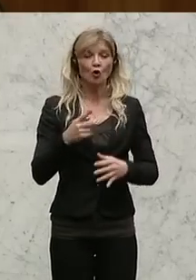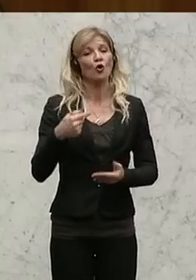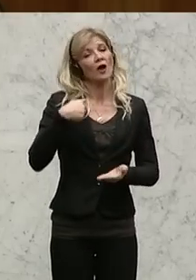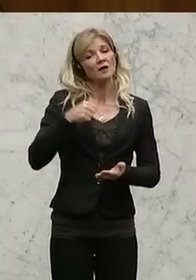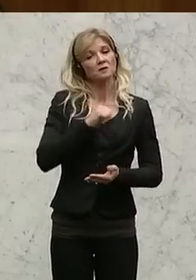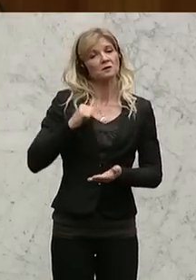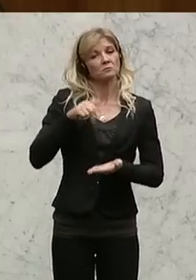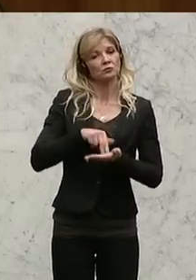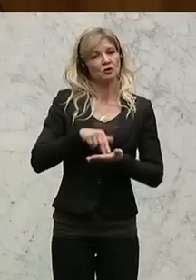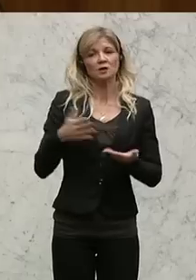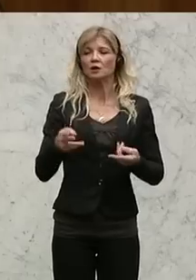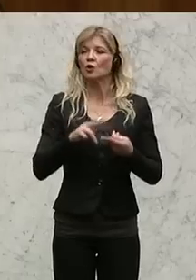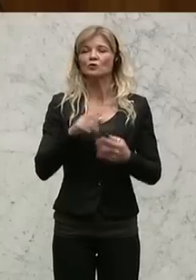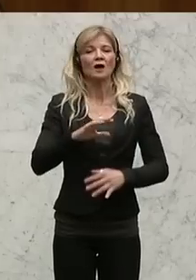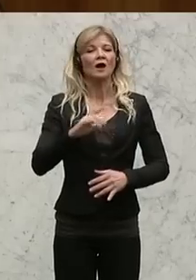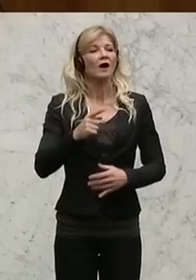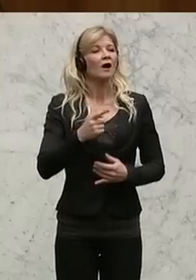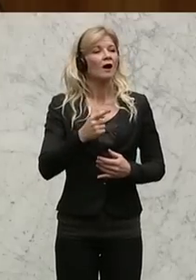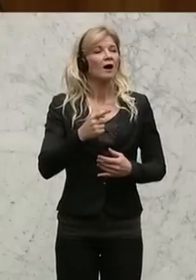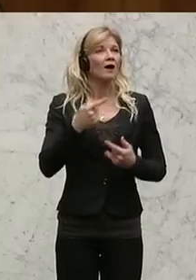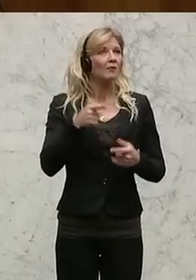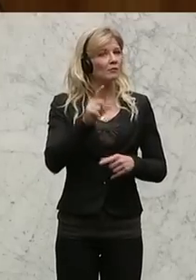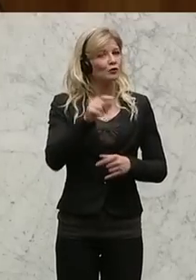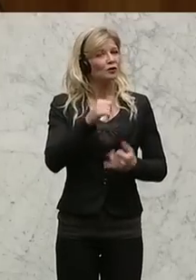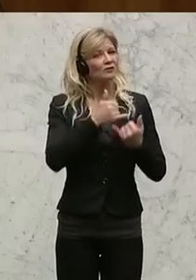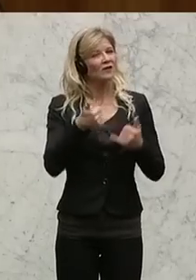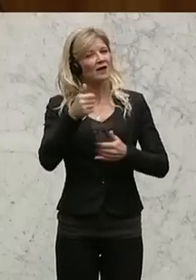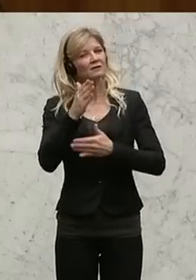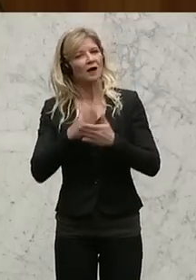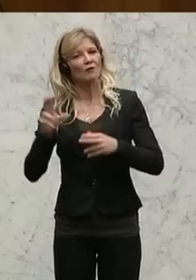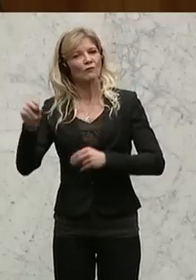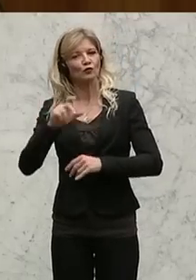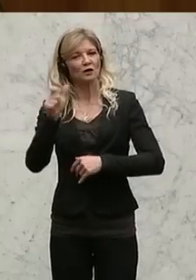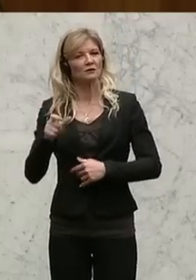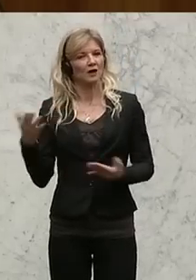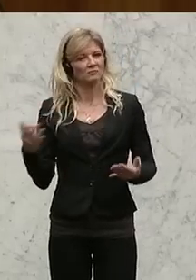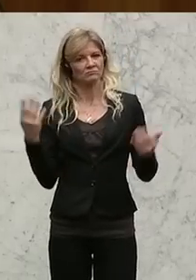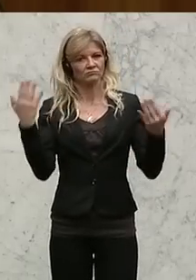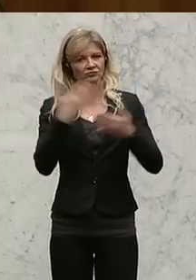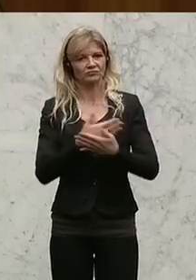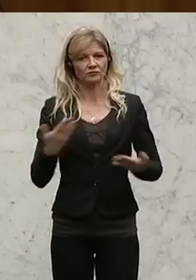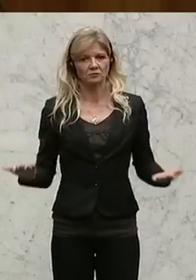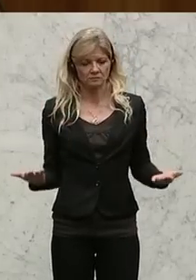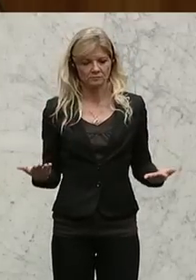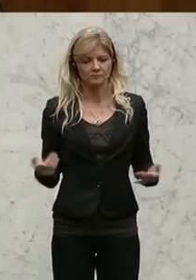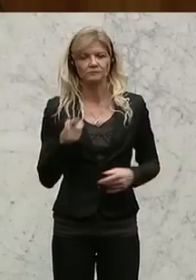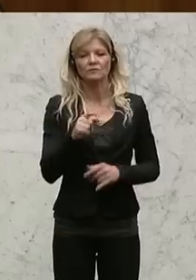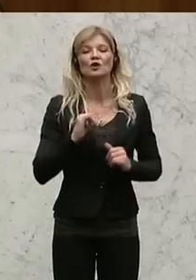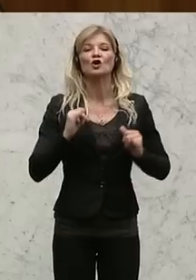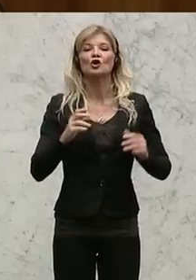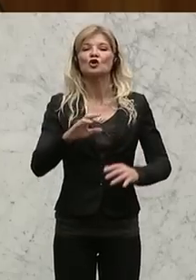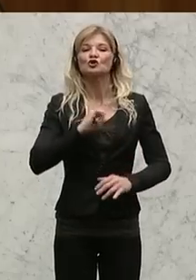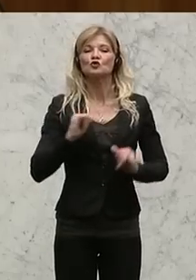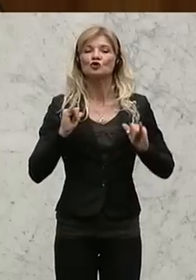natürlich widersinnig ist. Als zweiter Beschluss erfolgte: Der Südtiroler Landtag bekennt sich zu den